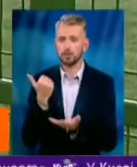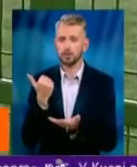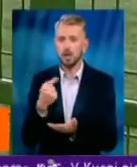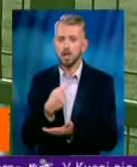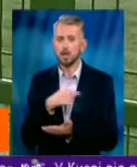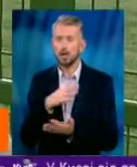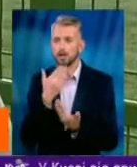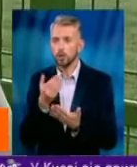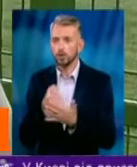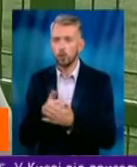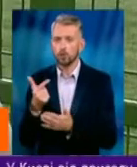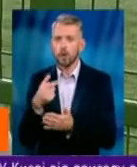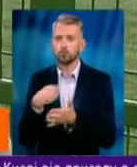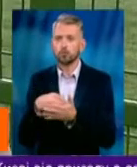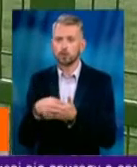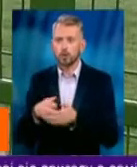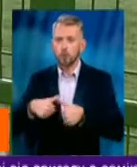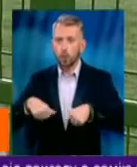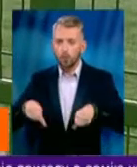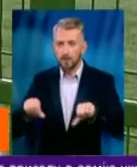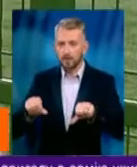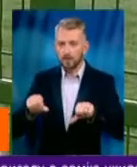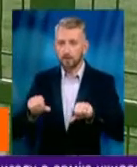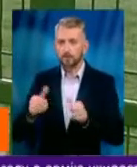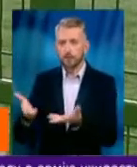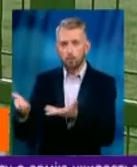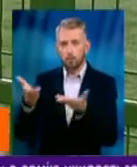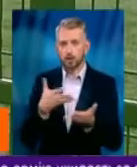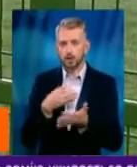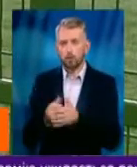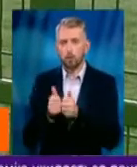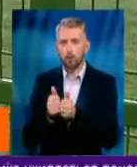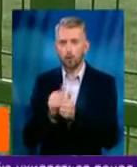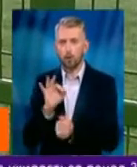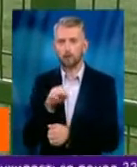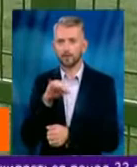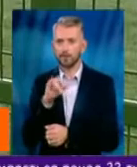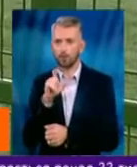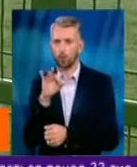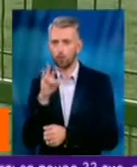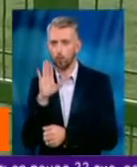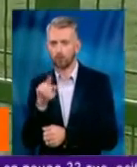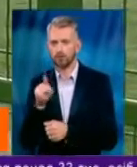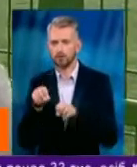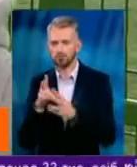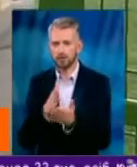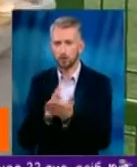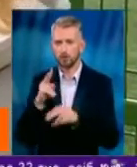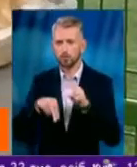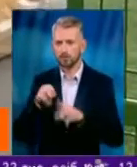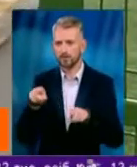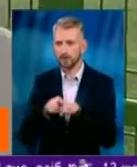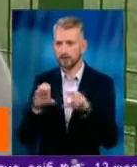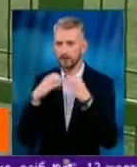я звернулася до громадської бюджетної комісії, запросила свого колегу Олексія Тихонова, який спеціалізується на будівництві таких